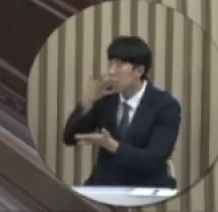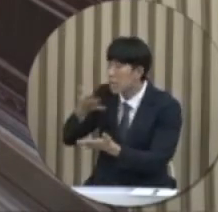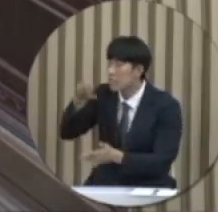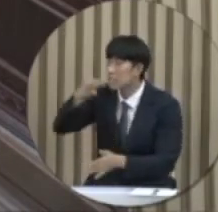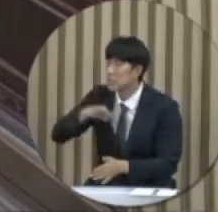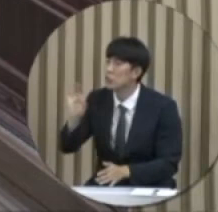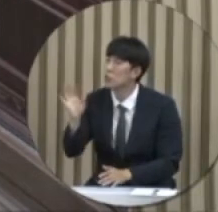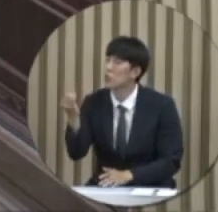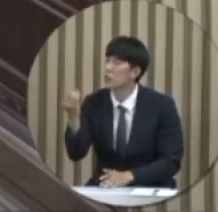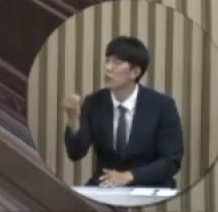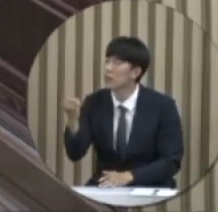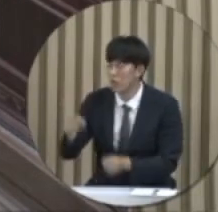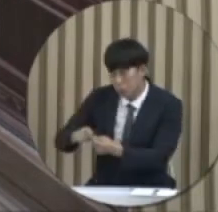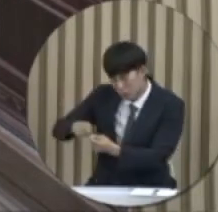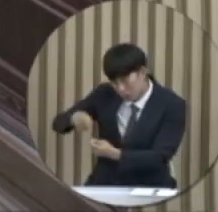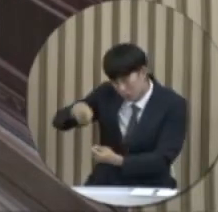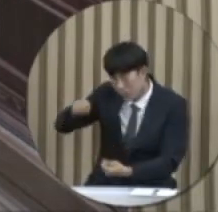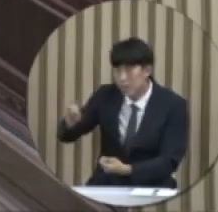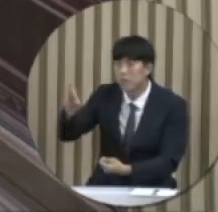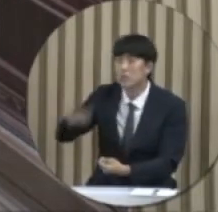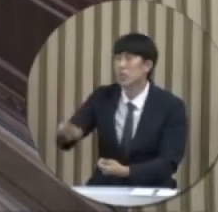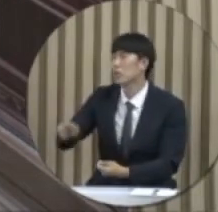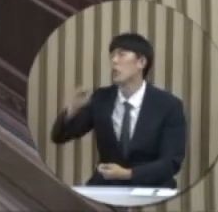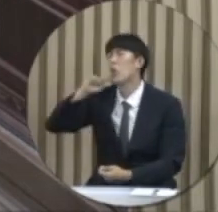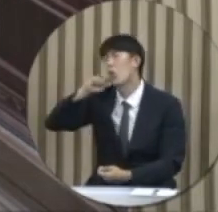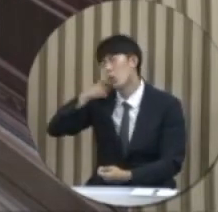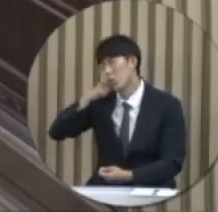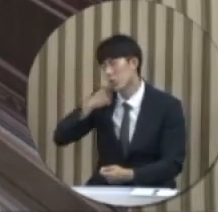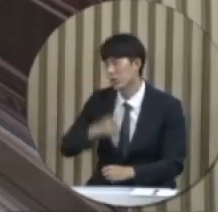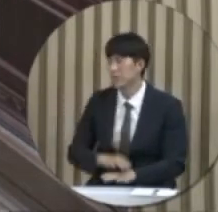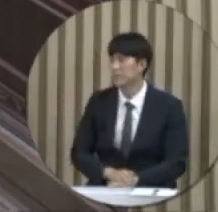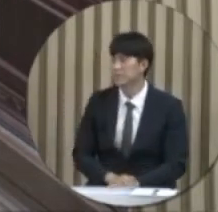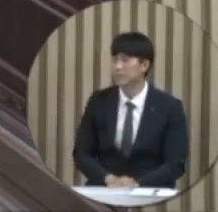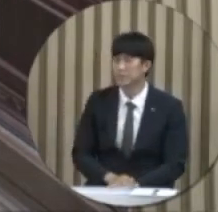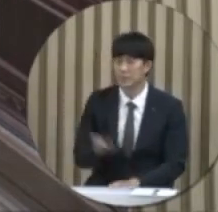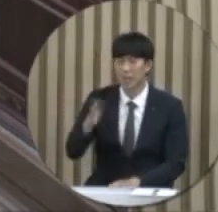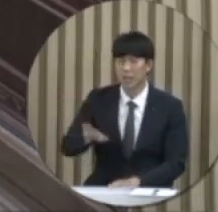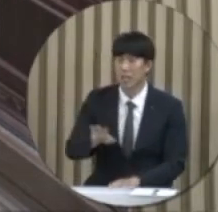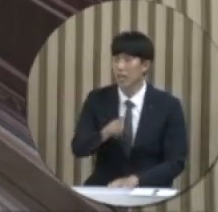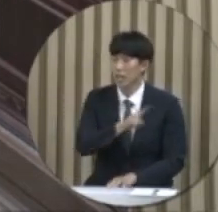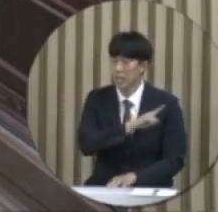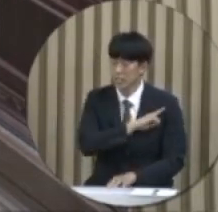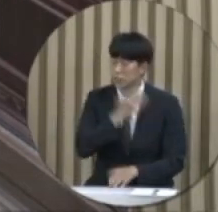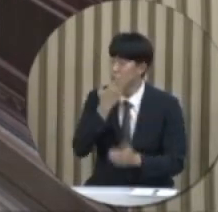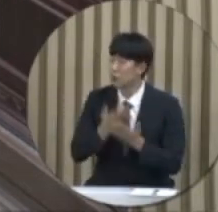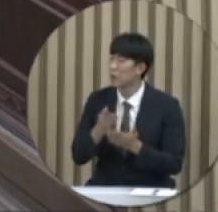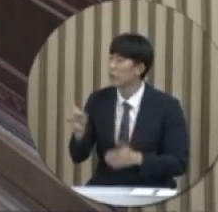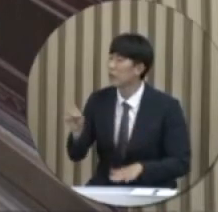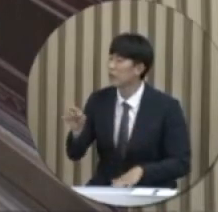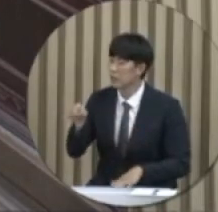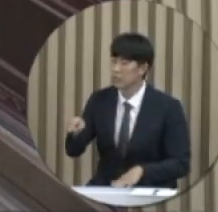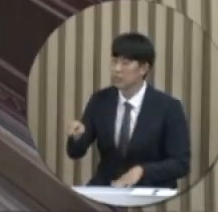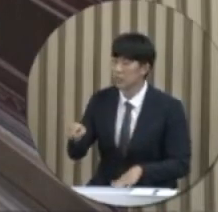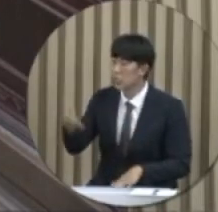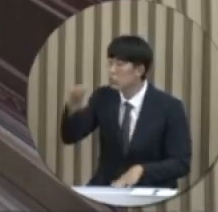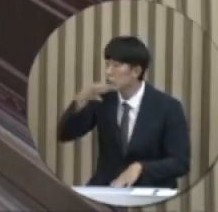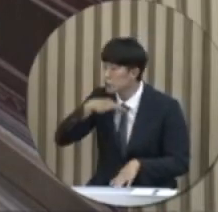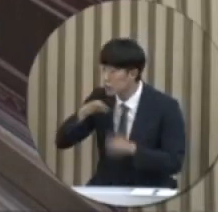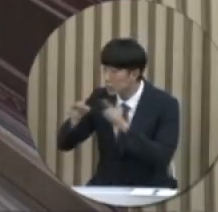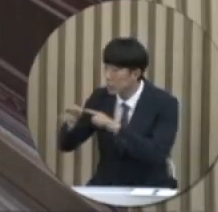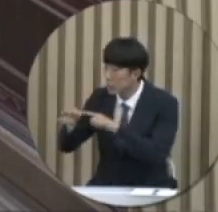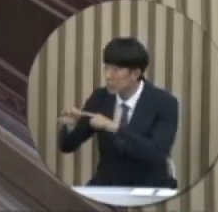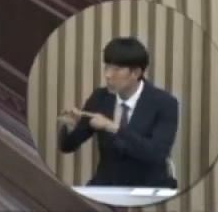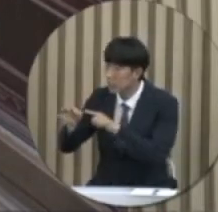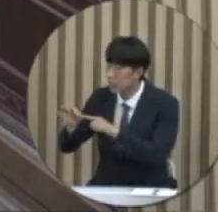꽤 오랜 시간을 하고 있는데 이게 상당히 어려움이 있습니다. 근데 저희가 가장 크게 추진한 거는 그 수익을 바탕으로